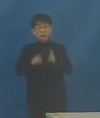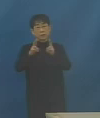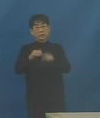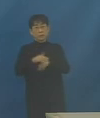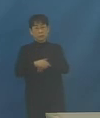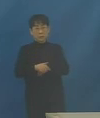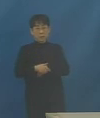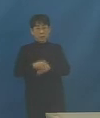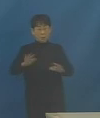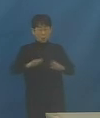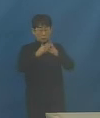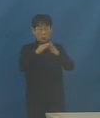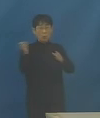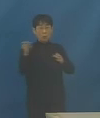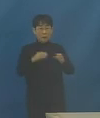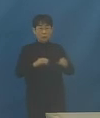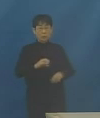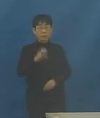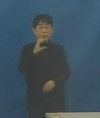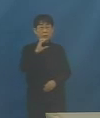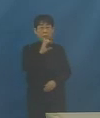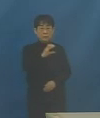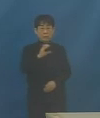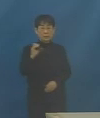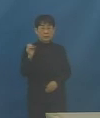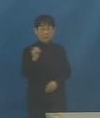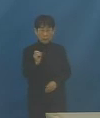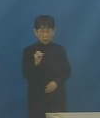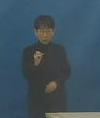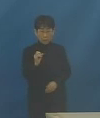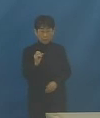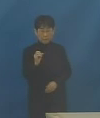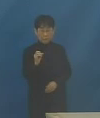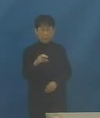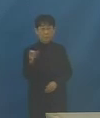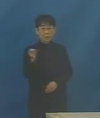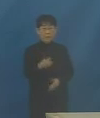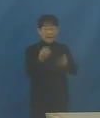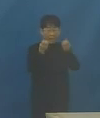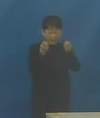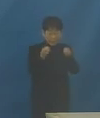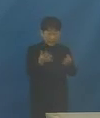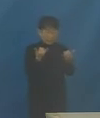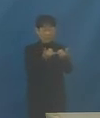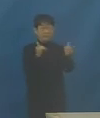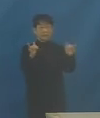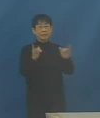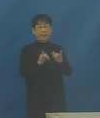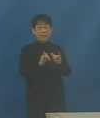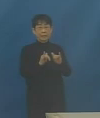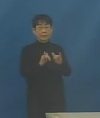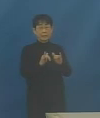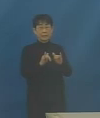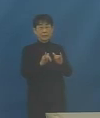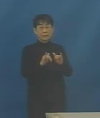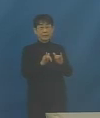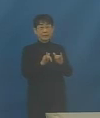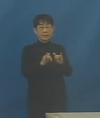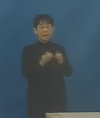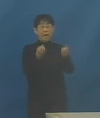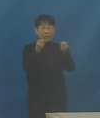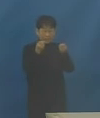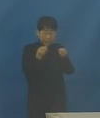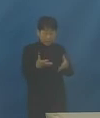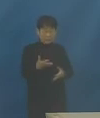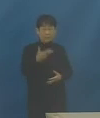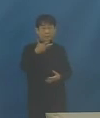立つ炭素化であるとかaそれから新しい社会資本主義者は新しい資本